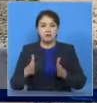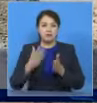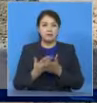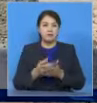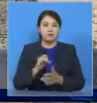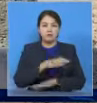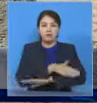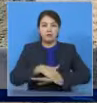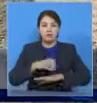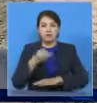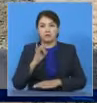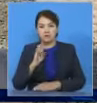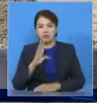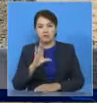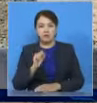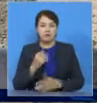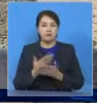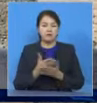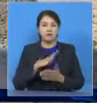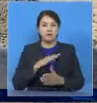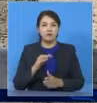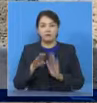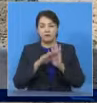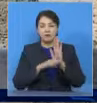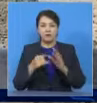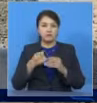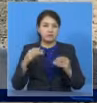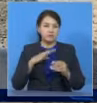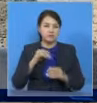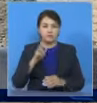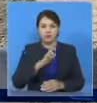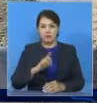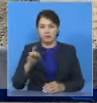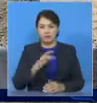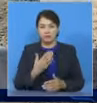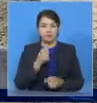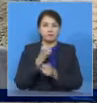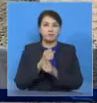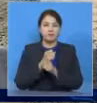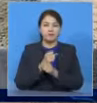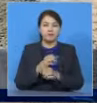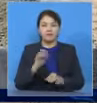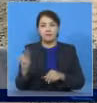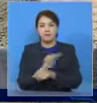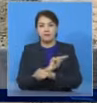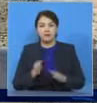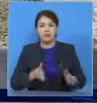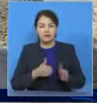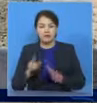улице Молдогулова и Айжарыкова. Кроме того, в рамках программы «Нурлыжол» в Байгаининском районе ведутся работы по среднему ремонту